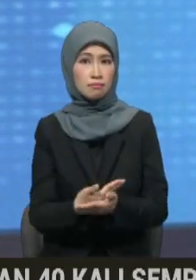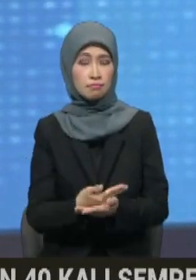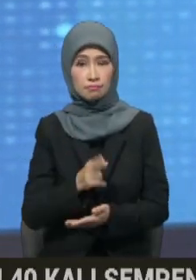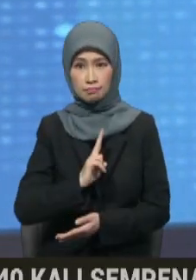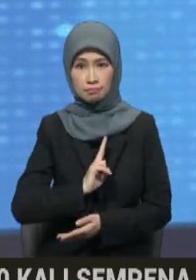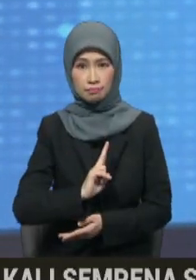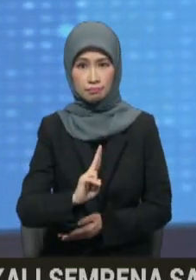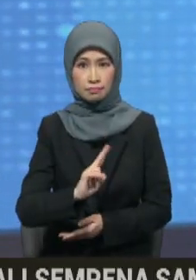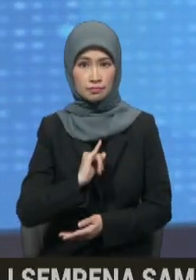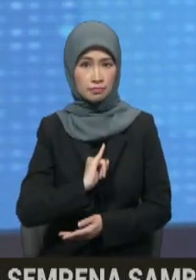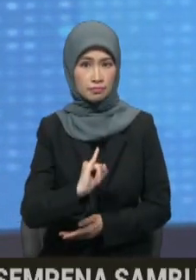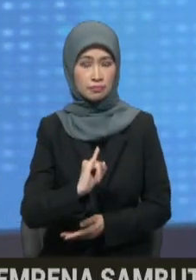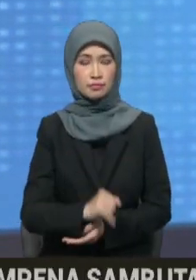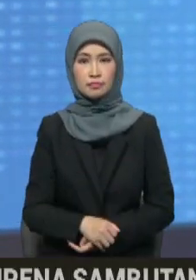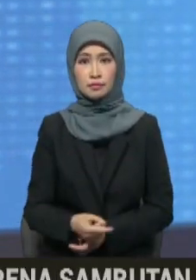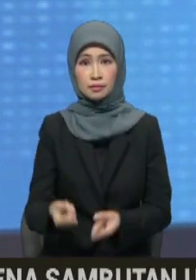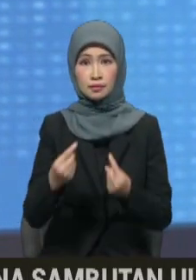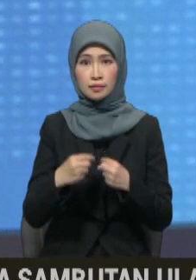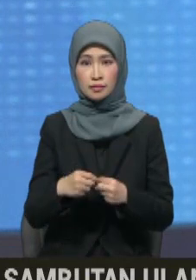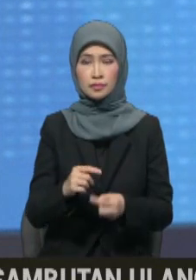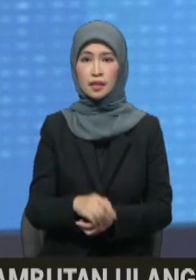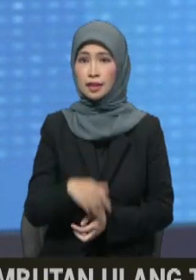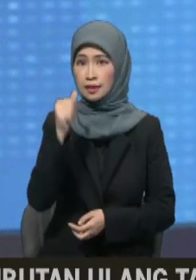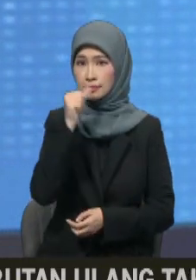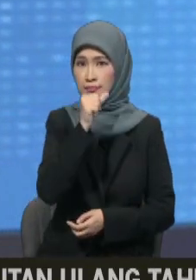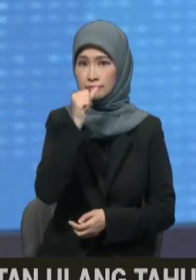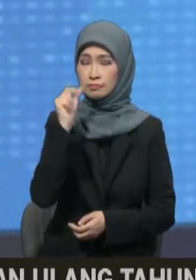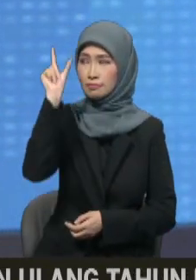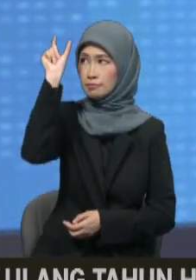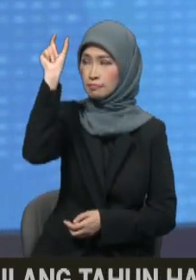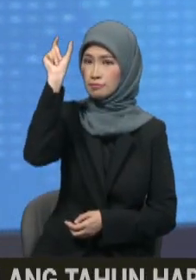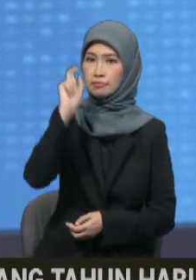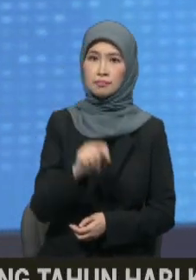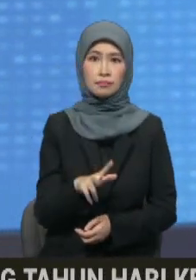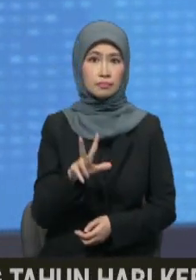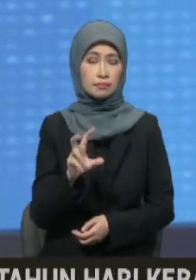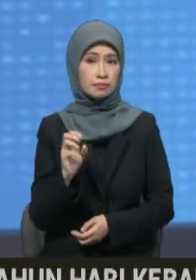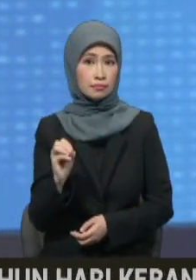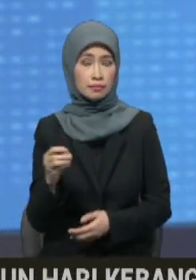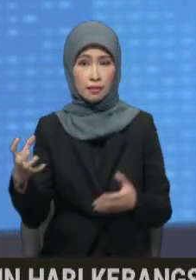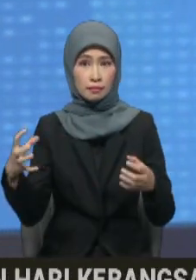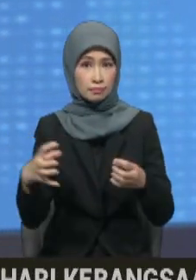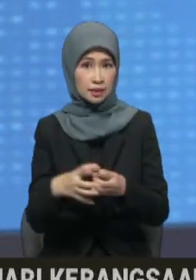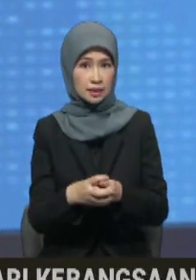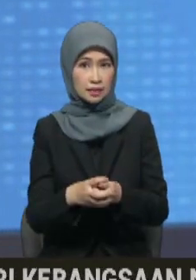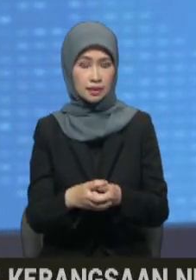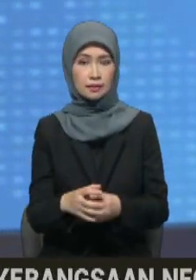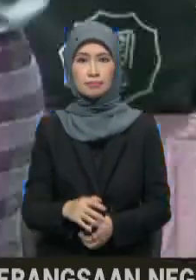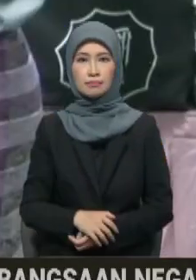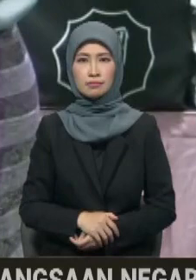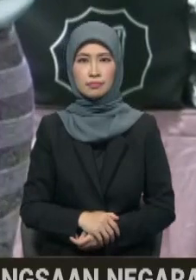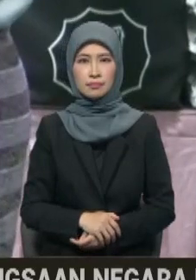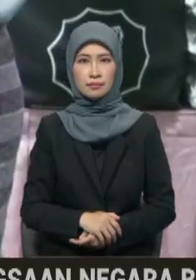muembapaniy kedatangan bulan Raman tiba lebih 300 set infak berjaya dikumpul melalui projek